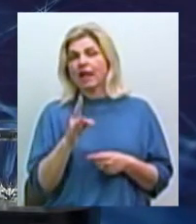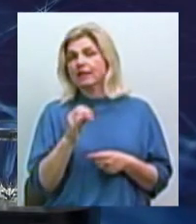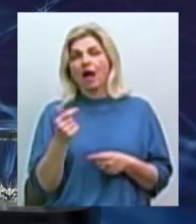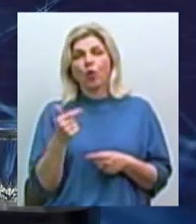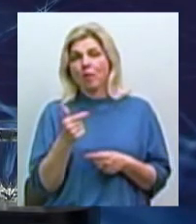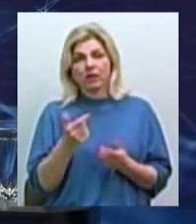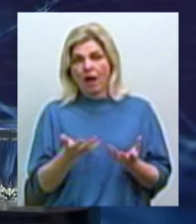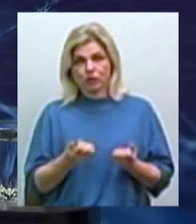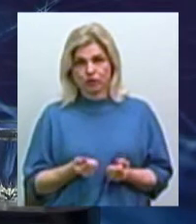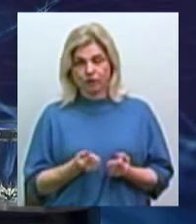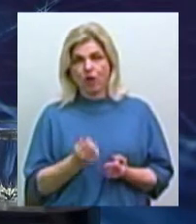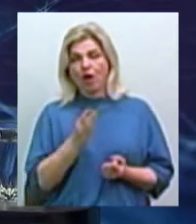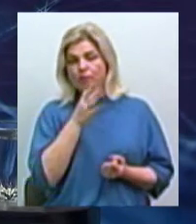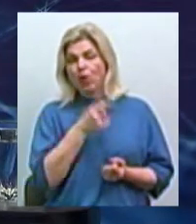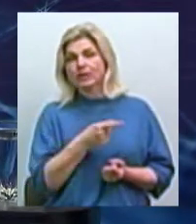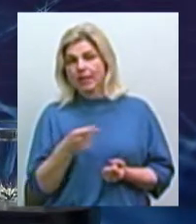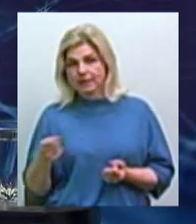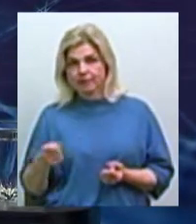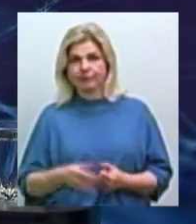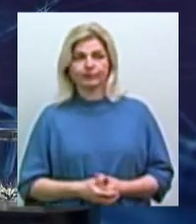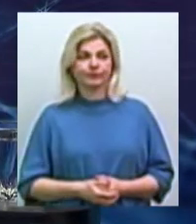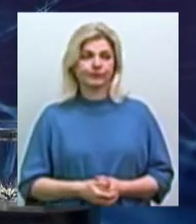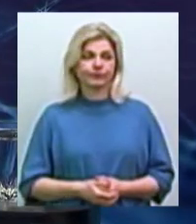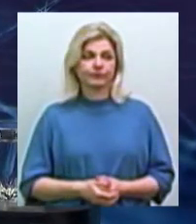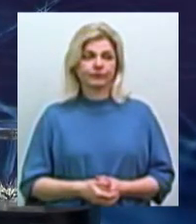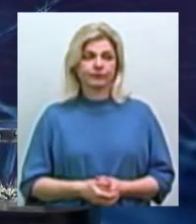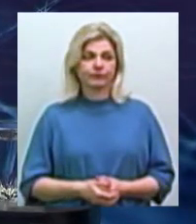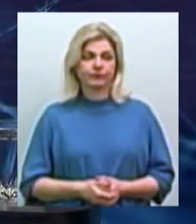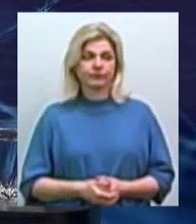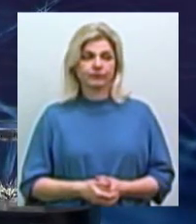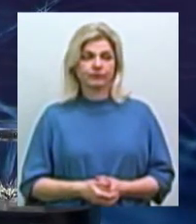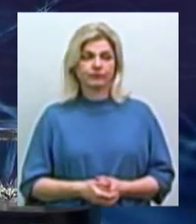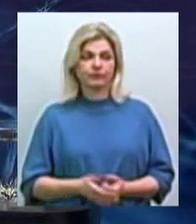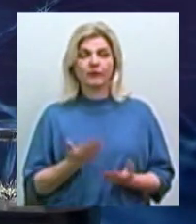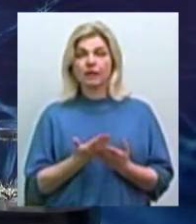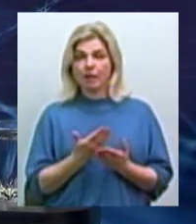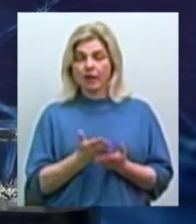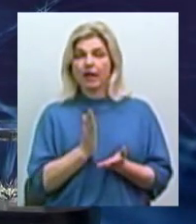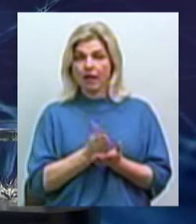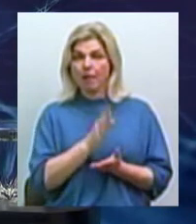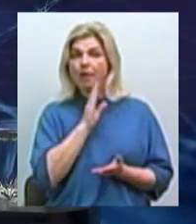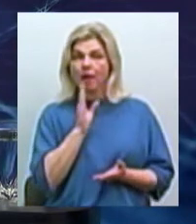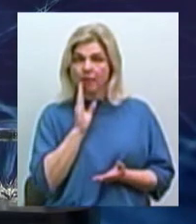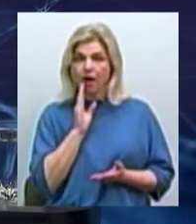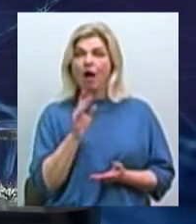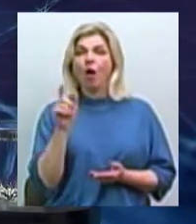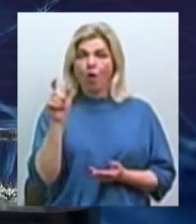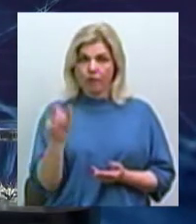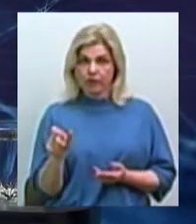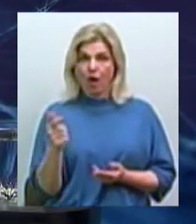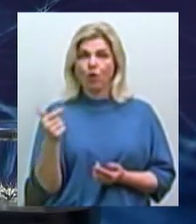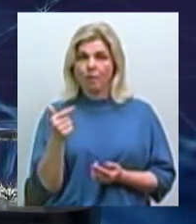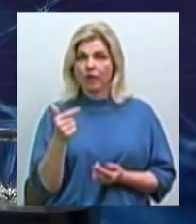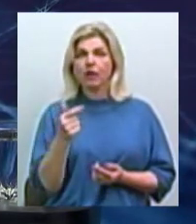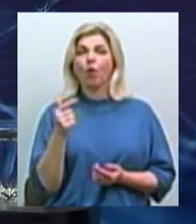громадянство в процесі. Ось, наприклад, є мама, яка є громадянка України. Так. Є